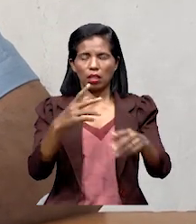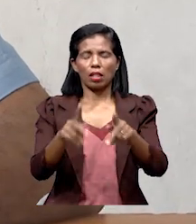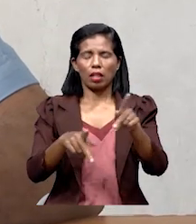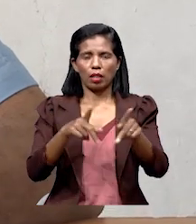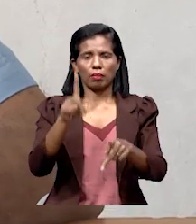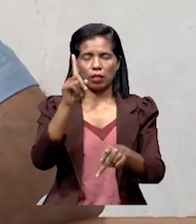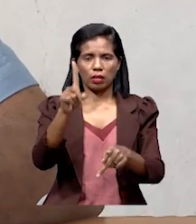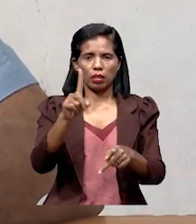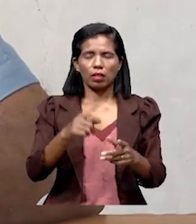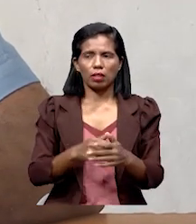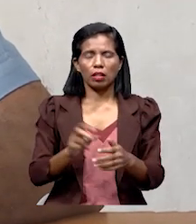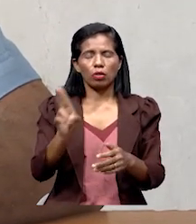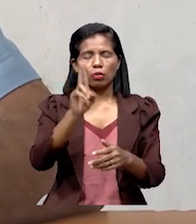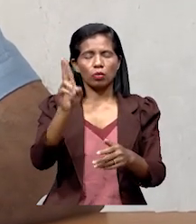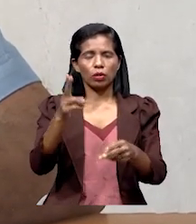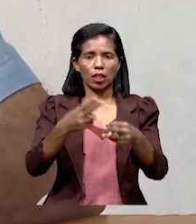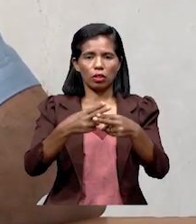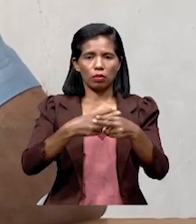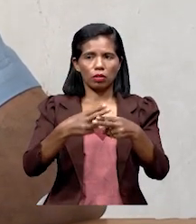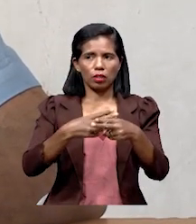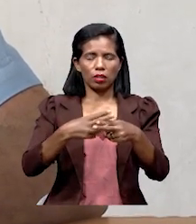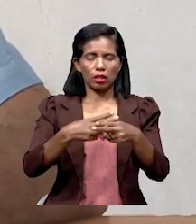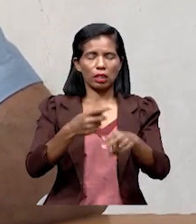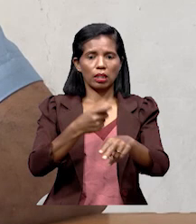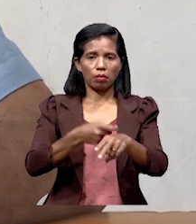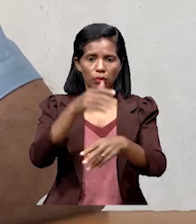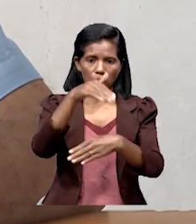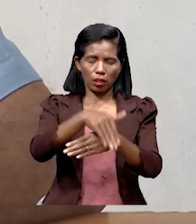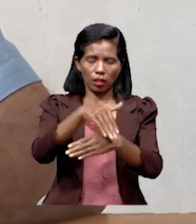maka uza arma branca iha tempo nebe.